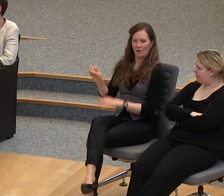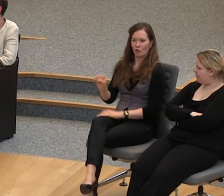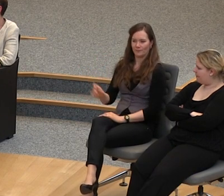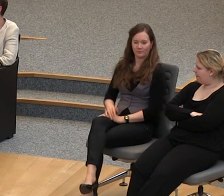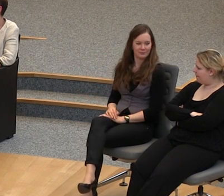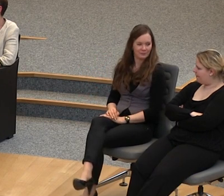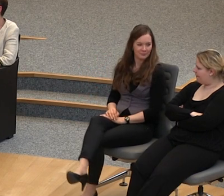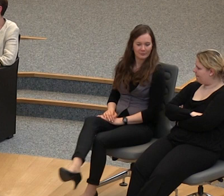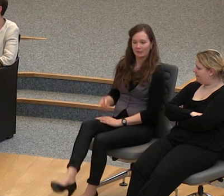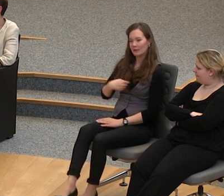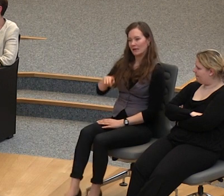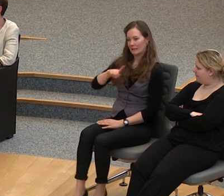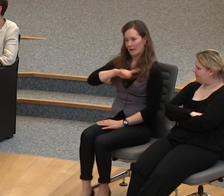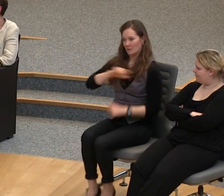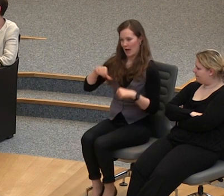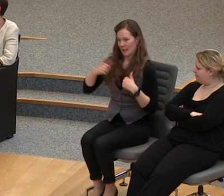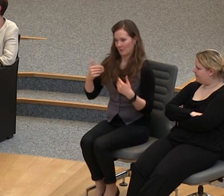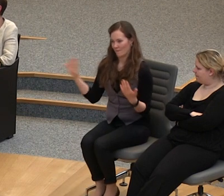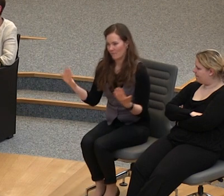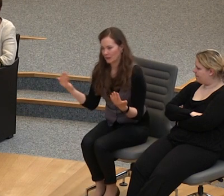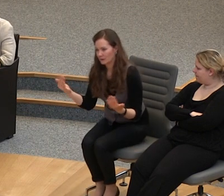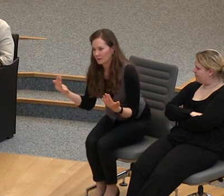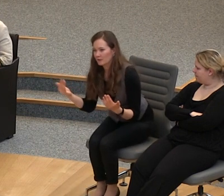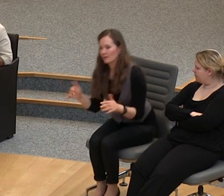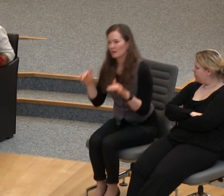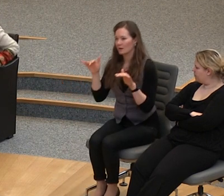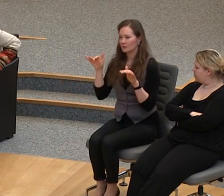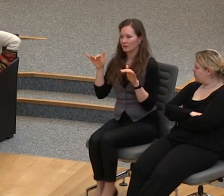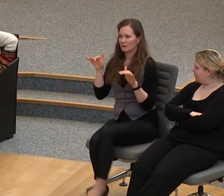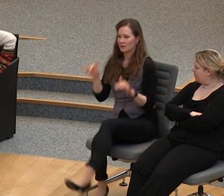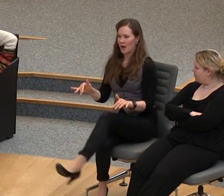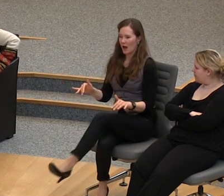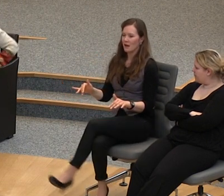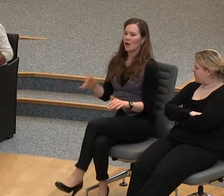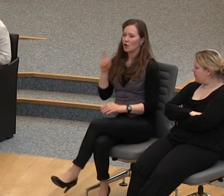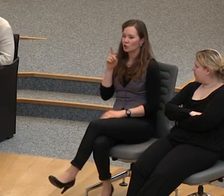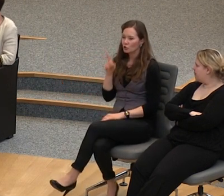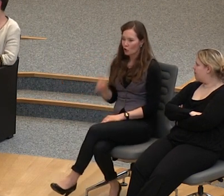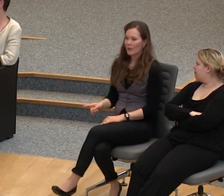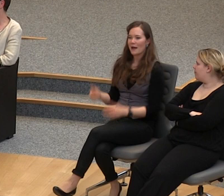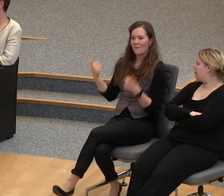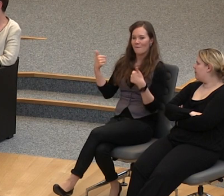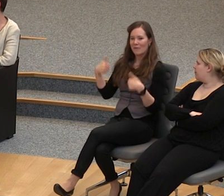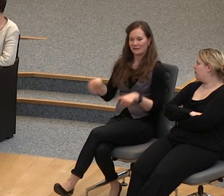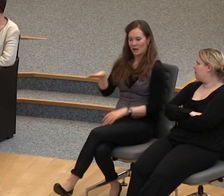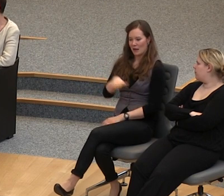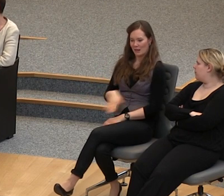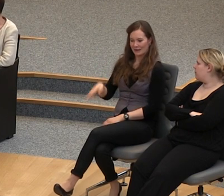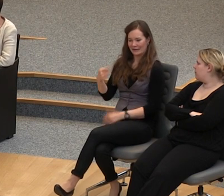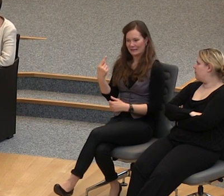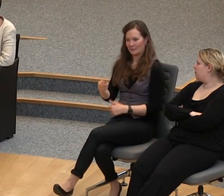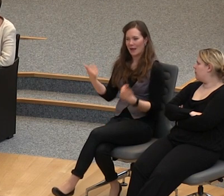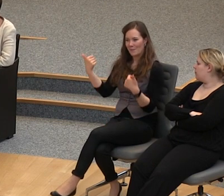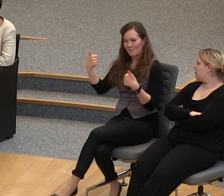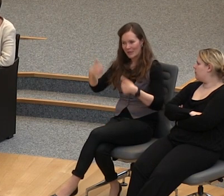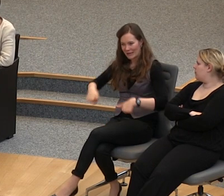Ich erlebe das im Moment so, dass der Ruf nach der Konnexitätsverpflichtung des Landes zum